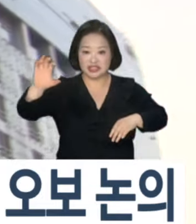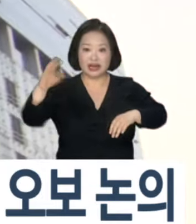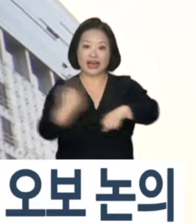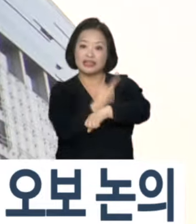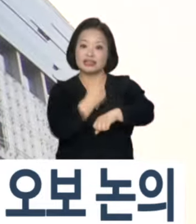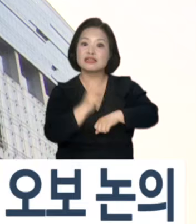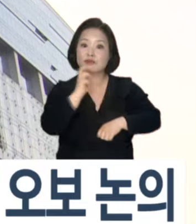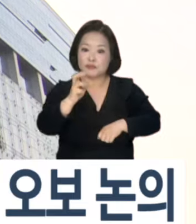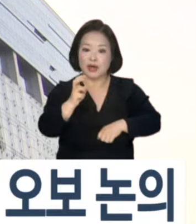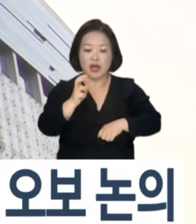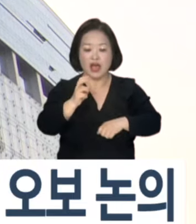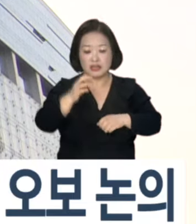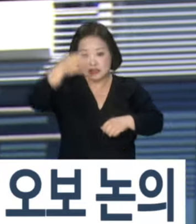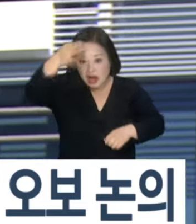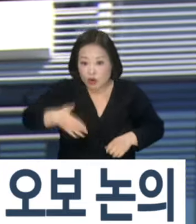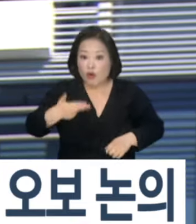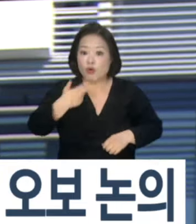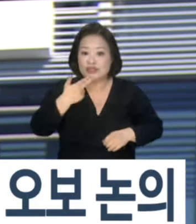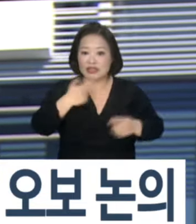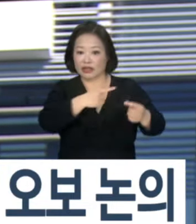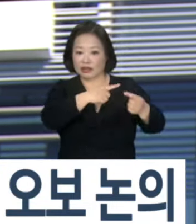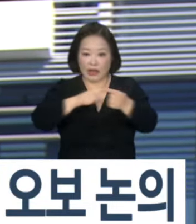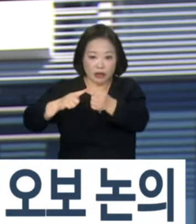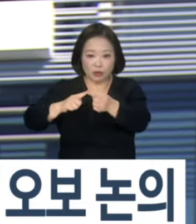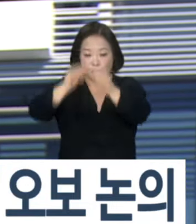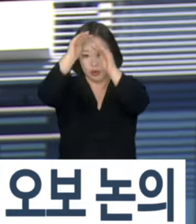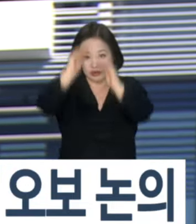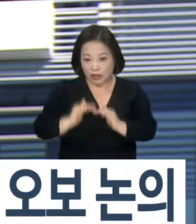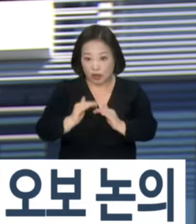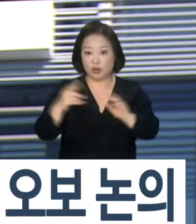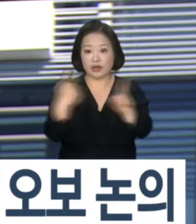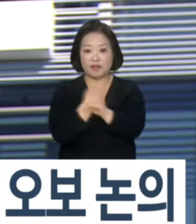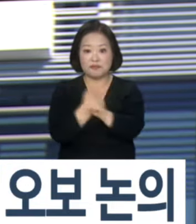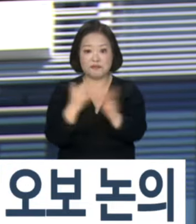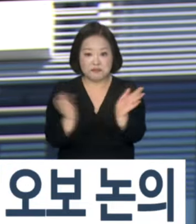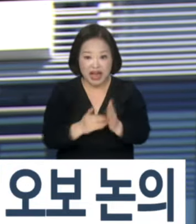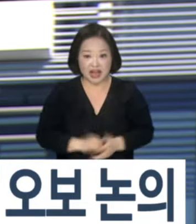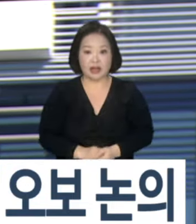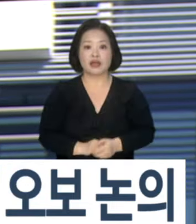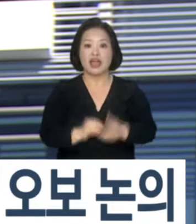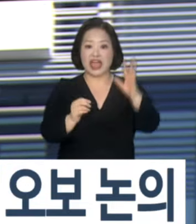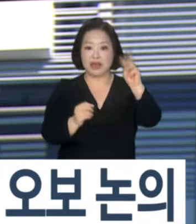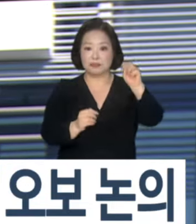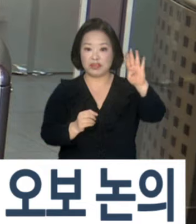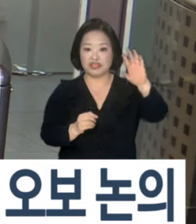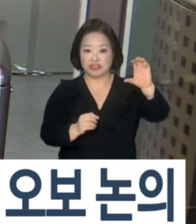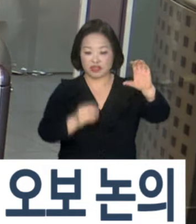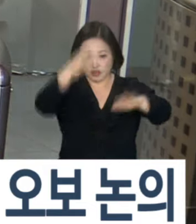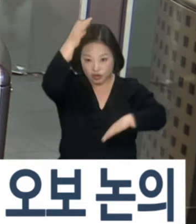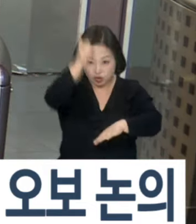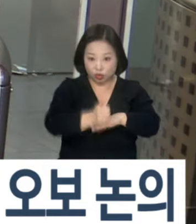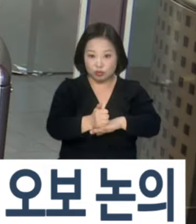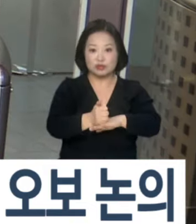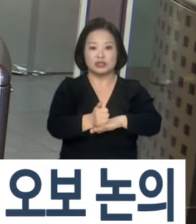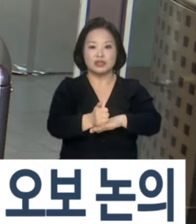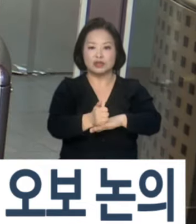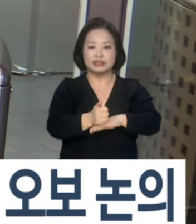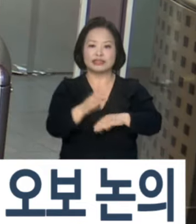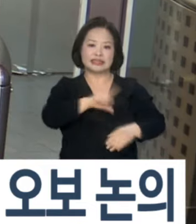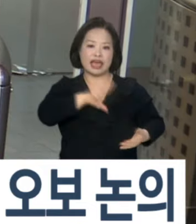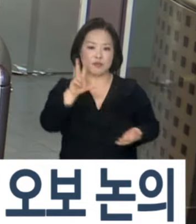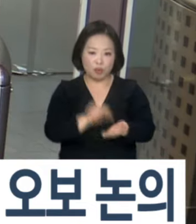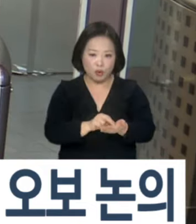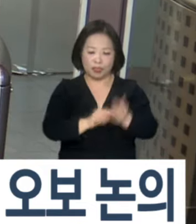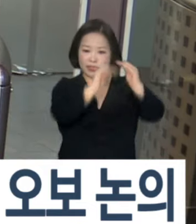사과나 안내 없이 해당 기사의 내용을 수정했습니다 문제제기가 계속되자 MBC 사과 를 통해 잘못된 제목과